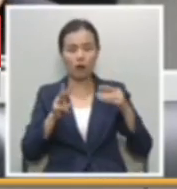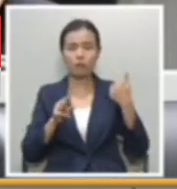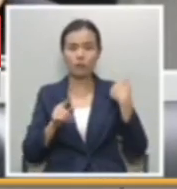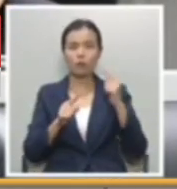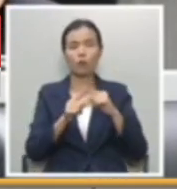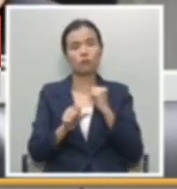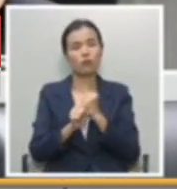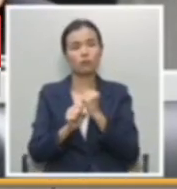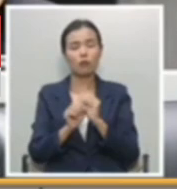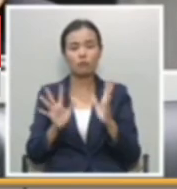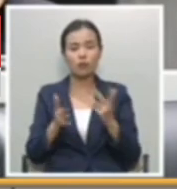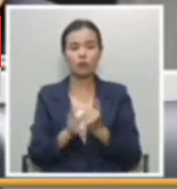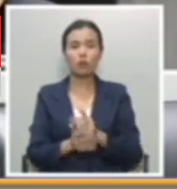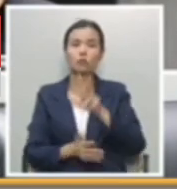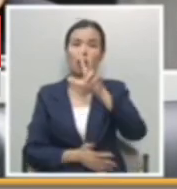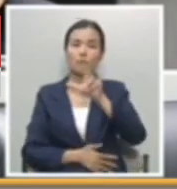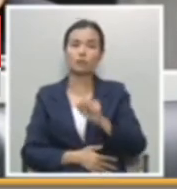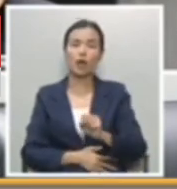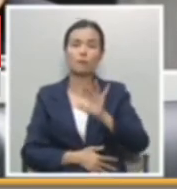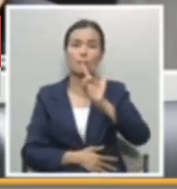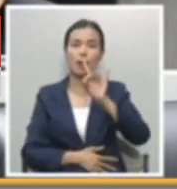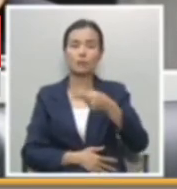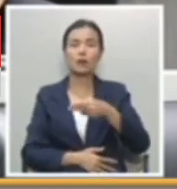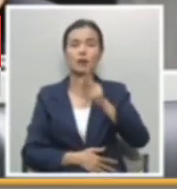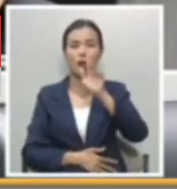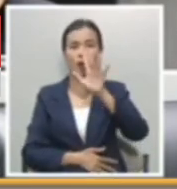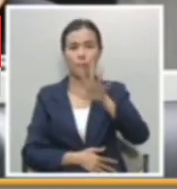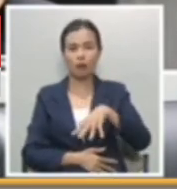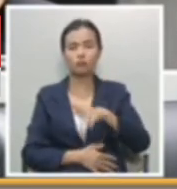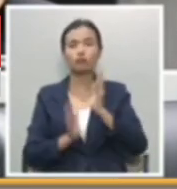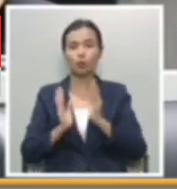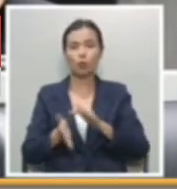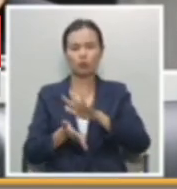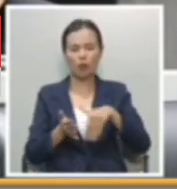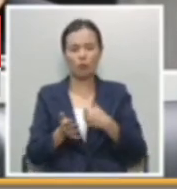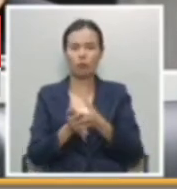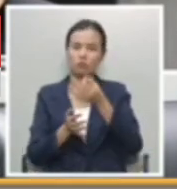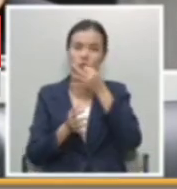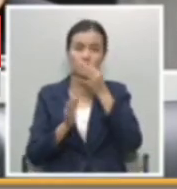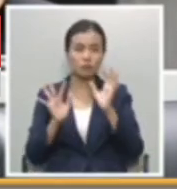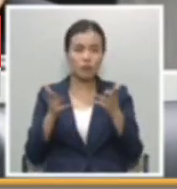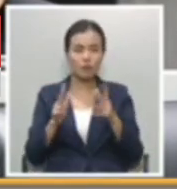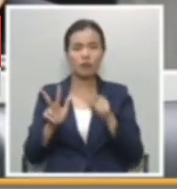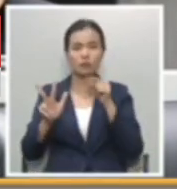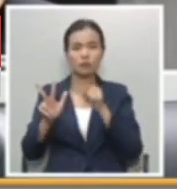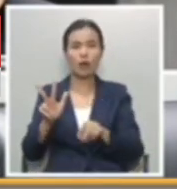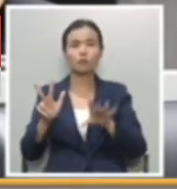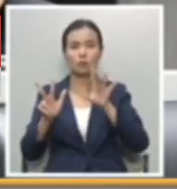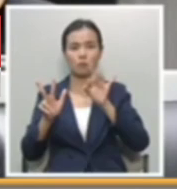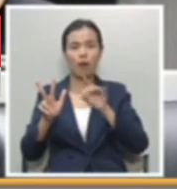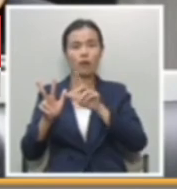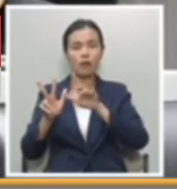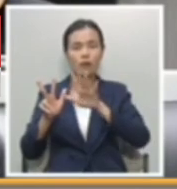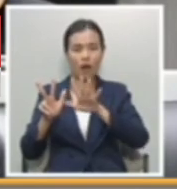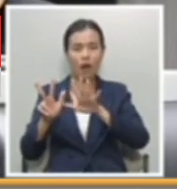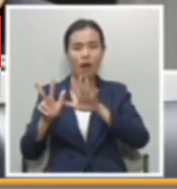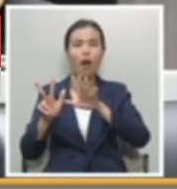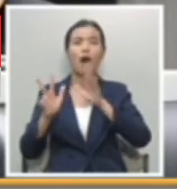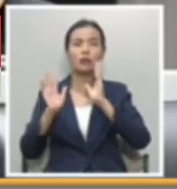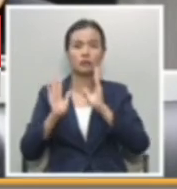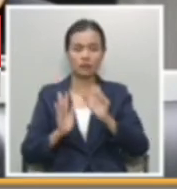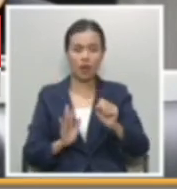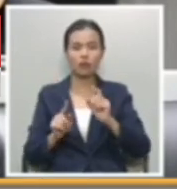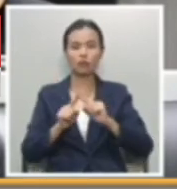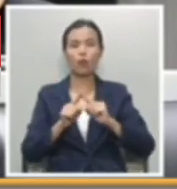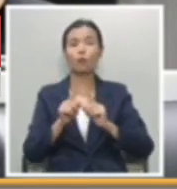ปัจจุบันอยู่ที่ 385,000 คน 3.85 แสนคนครับอันนี้ตัวเลขจากสำนักงาน